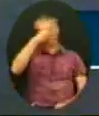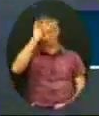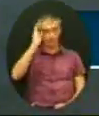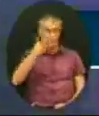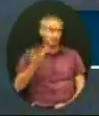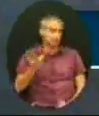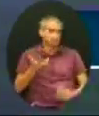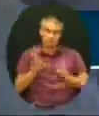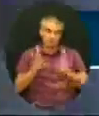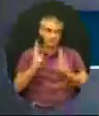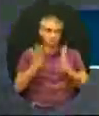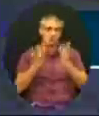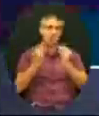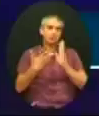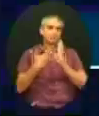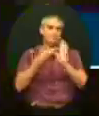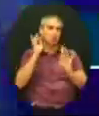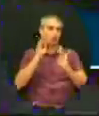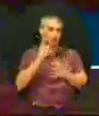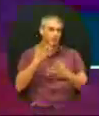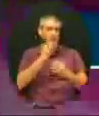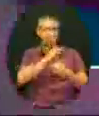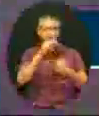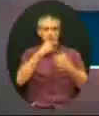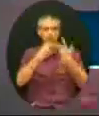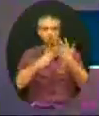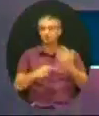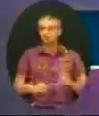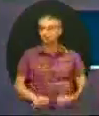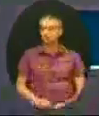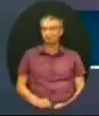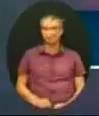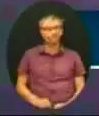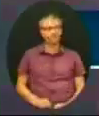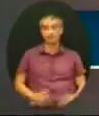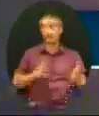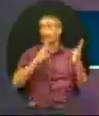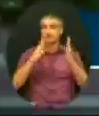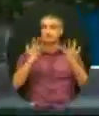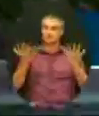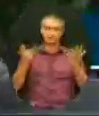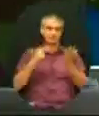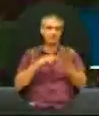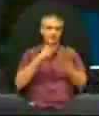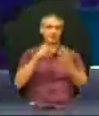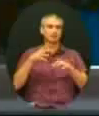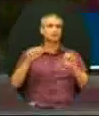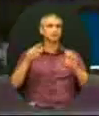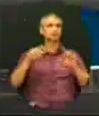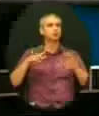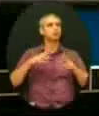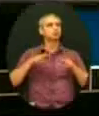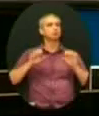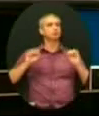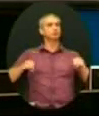שגם ככה יש עליו הרבה מאוד ביקורת בשורה של נושאים. אני לא חושב לזעזע, משום שזה משטר נשיאותי בארצות הברית, זה לא